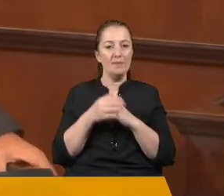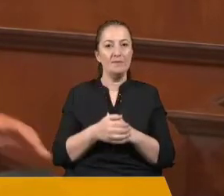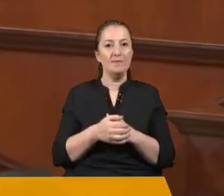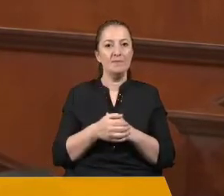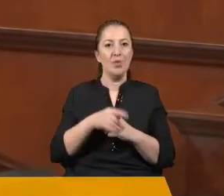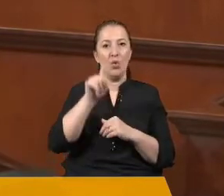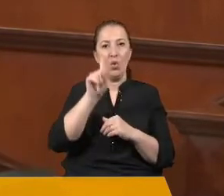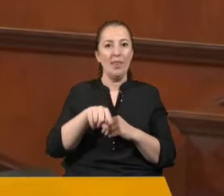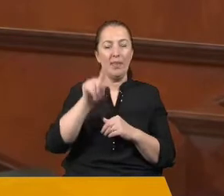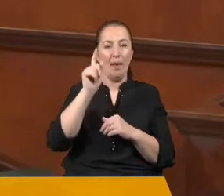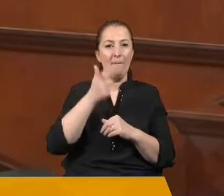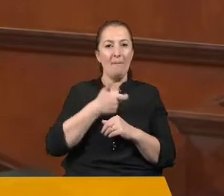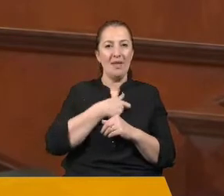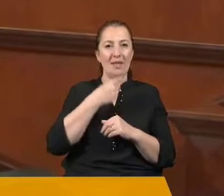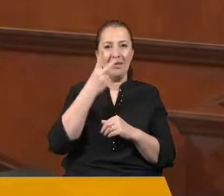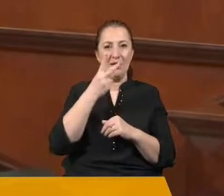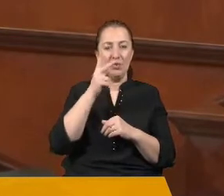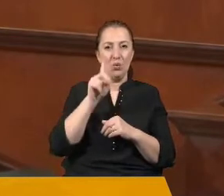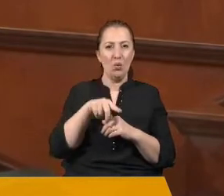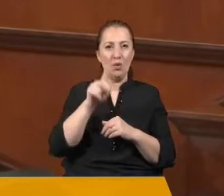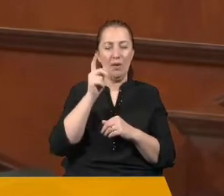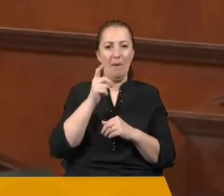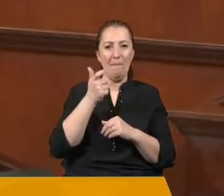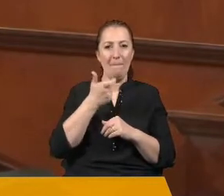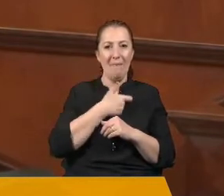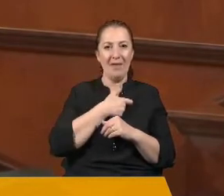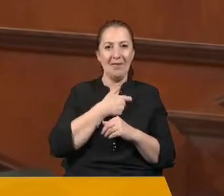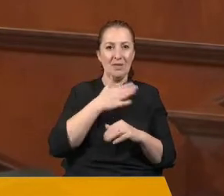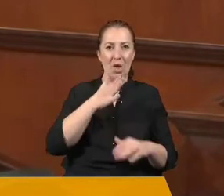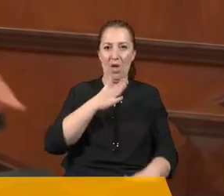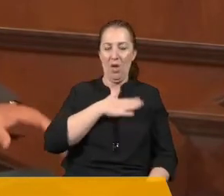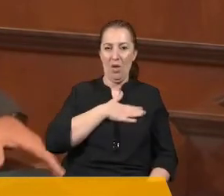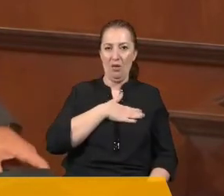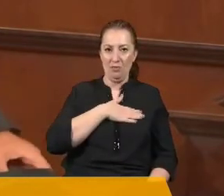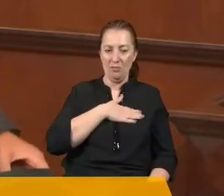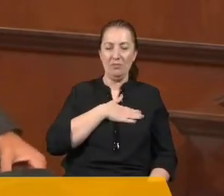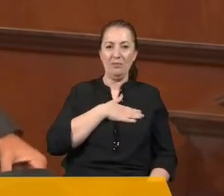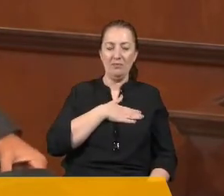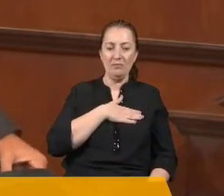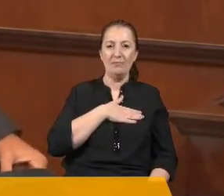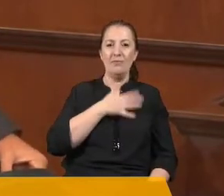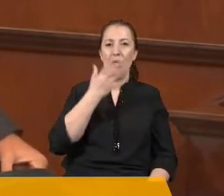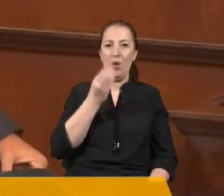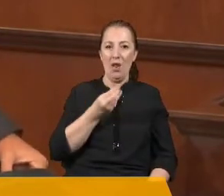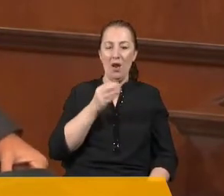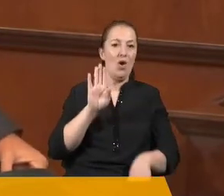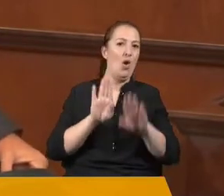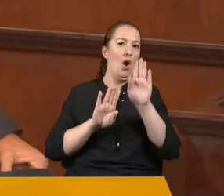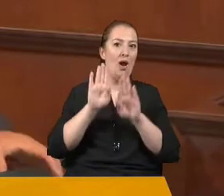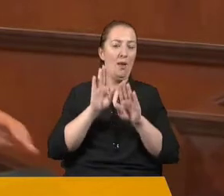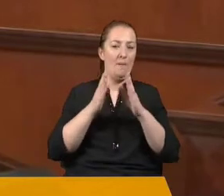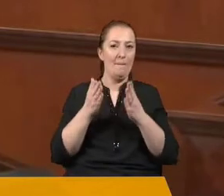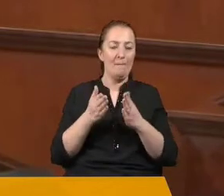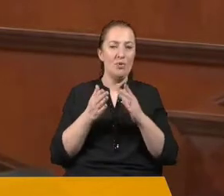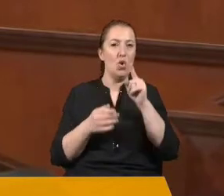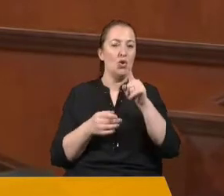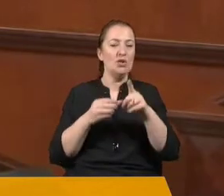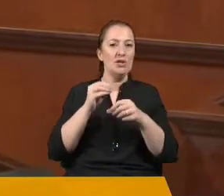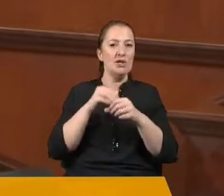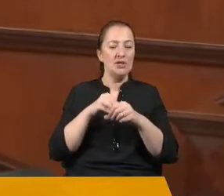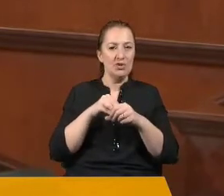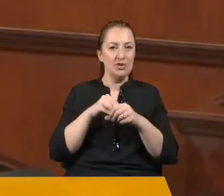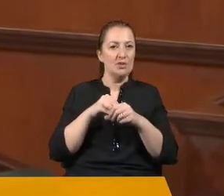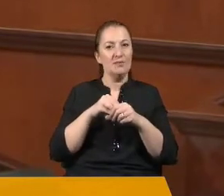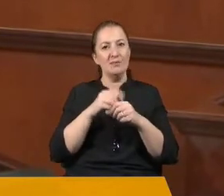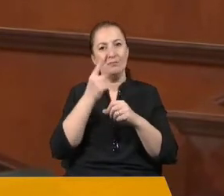gündem maddelerinin ikinci gündem maddesi ön tarafa alınarak, sunumdan önce öne alınarak oylanmış. Onun için hem onunla ilgili bir